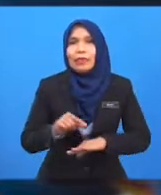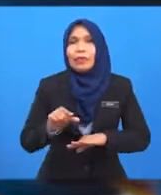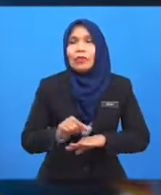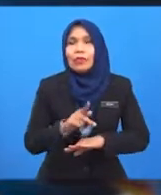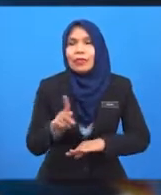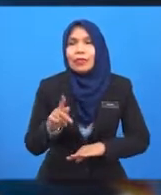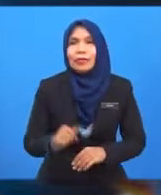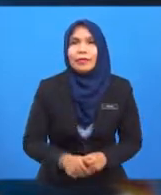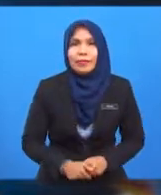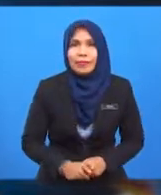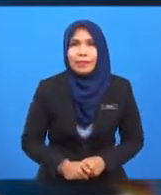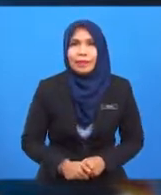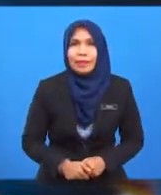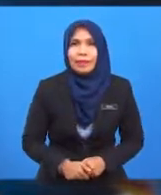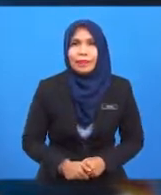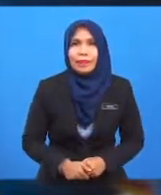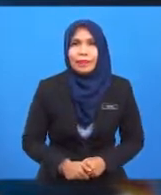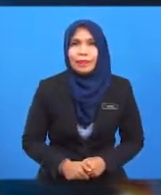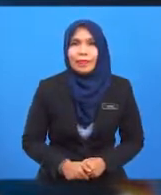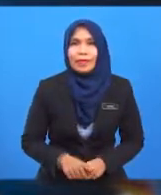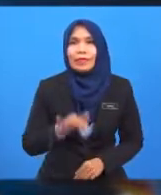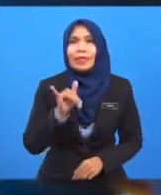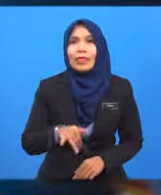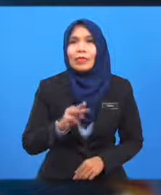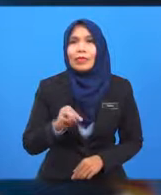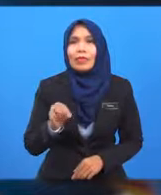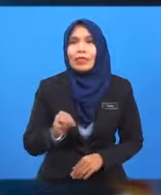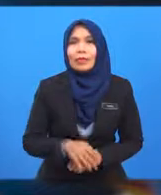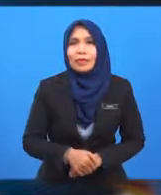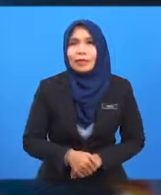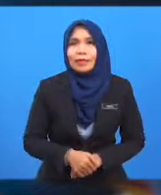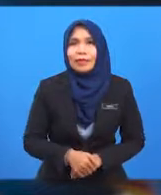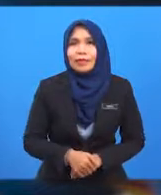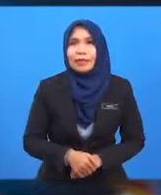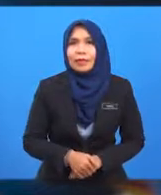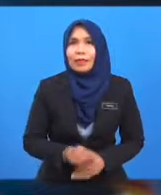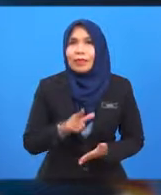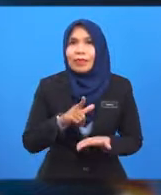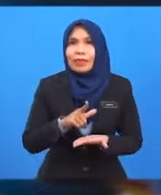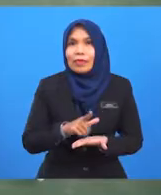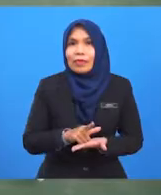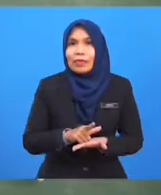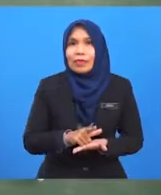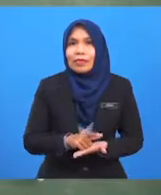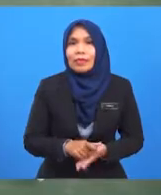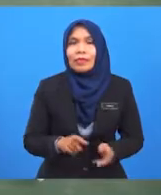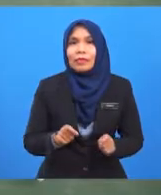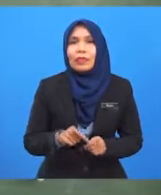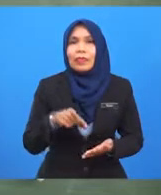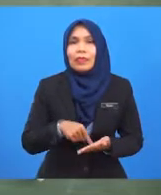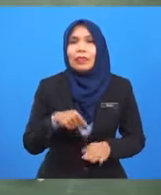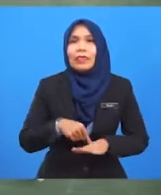tujuan tersebut? Ya, murid-murid, landasan seperti ini